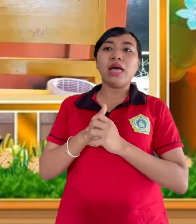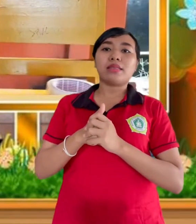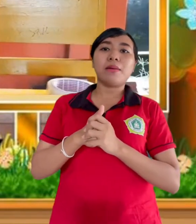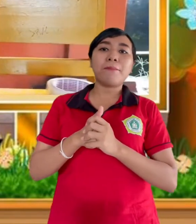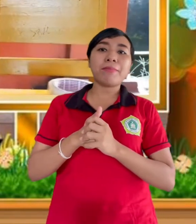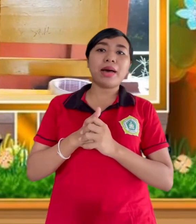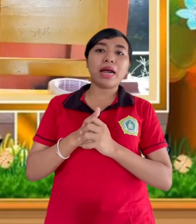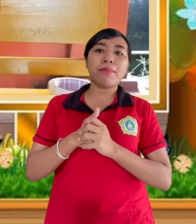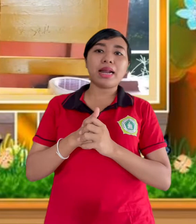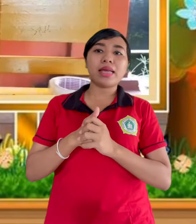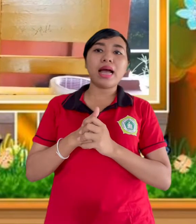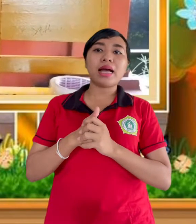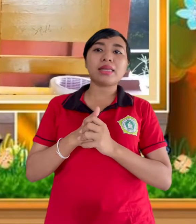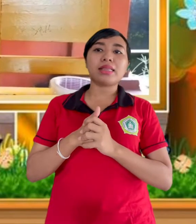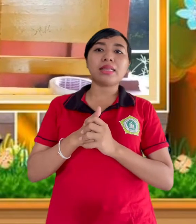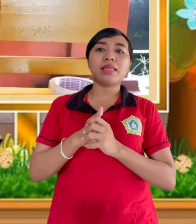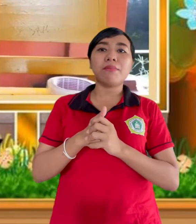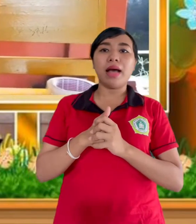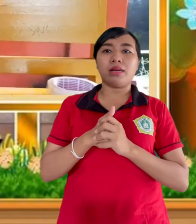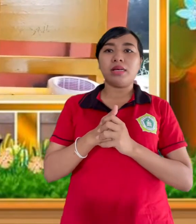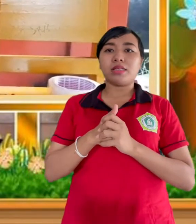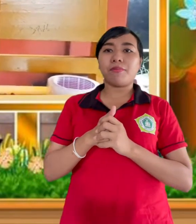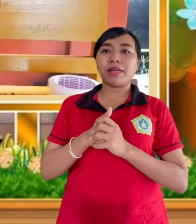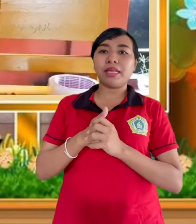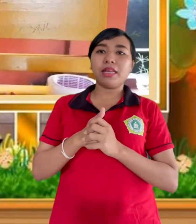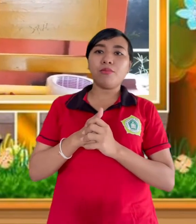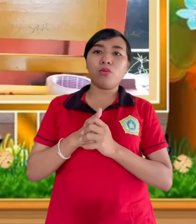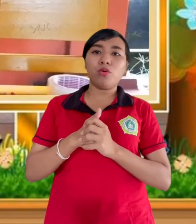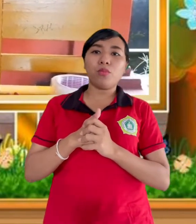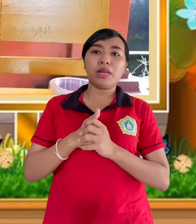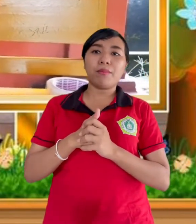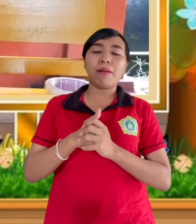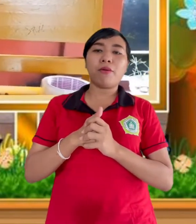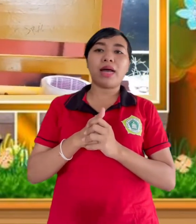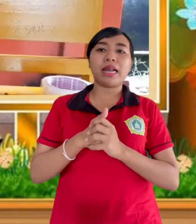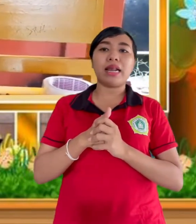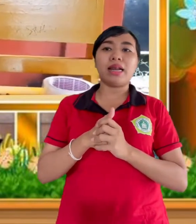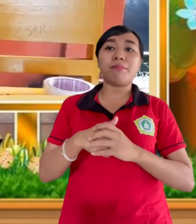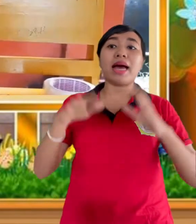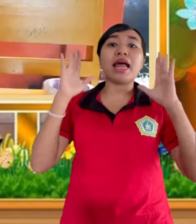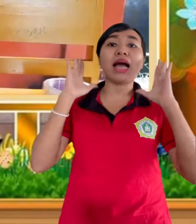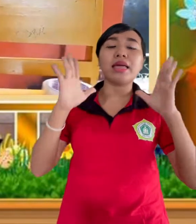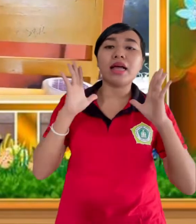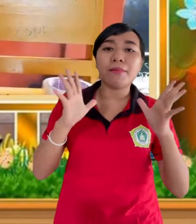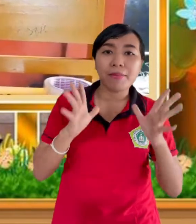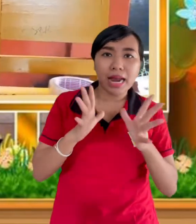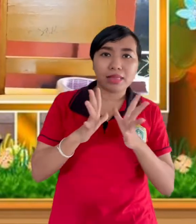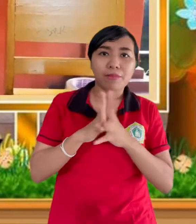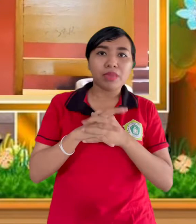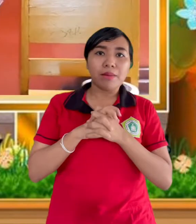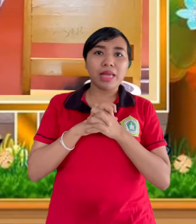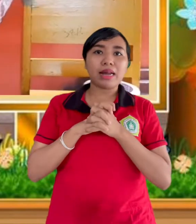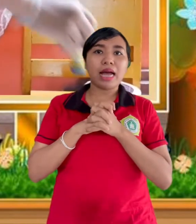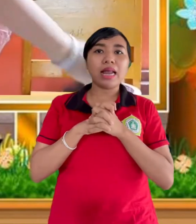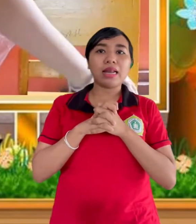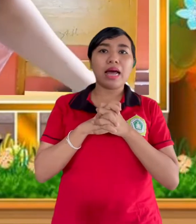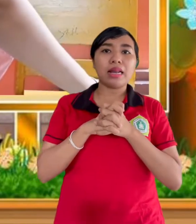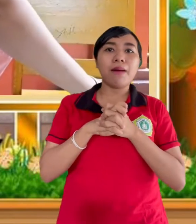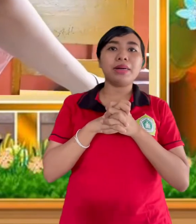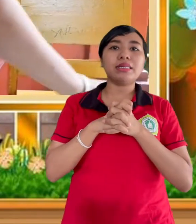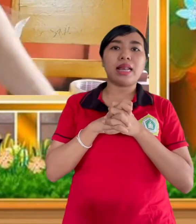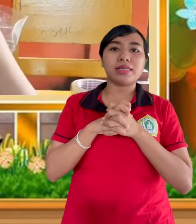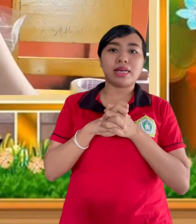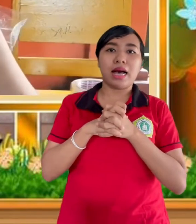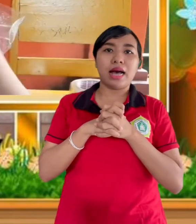untuk tempat barang-barang yang akan kita timbang. Seperti ini, Bu Guru menimbang pewarna dan lem, manakah yang lebih berat? Biarkan